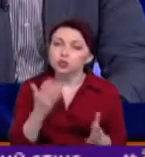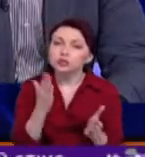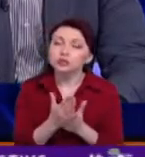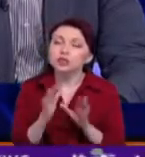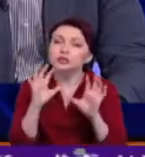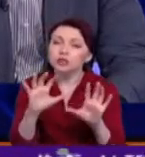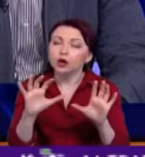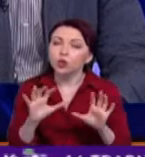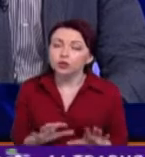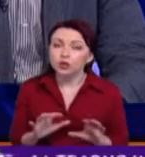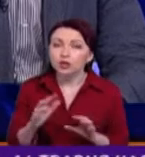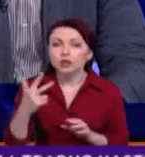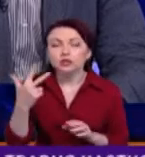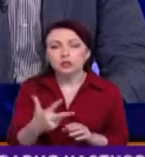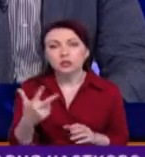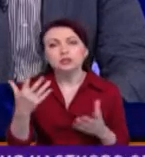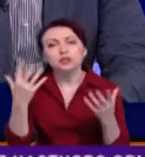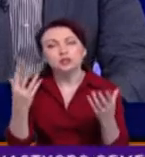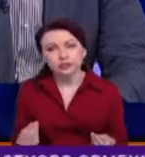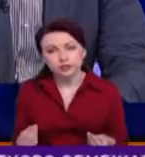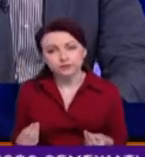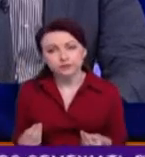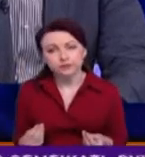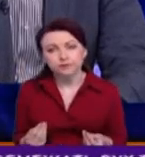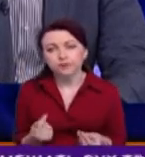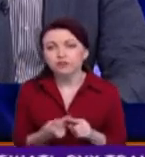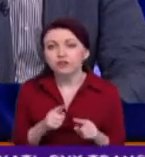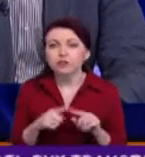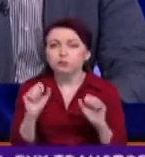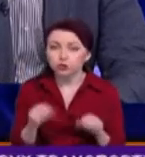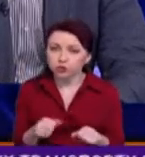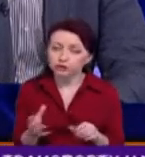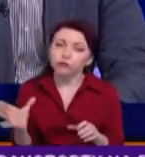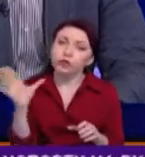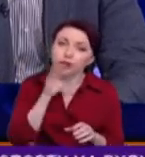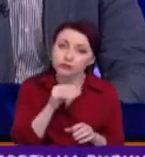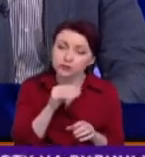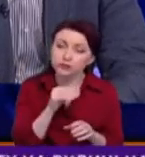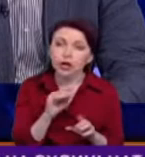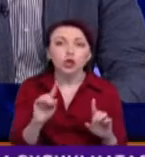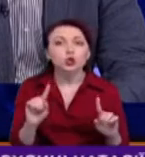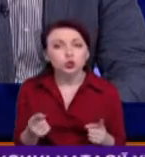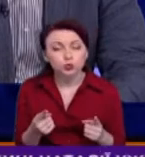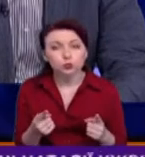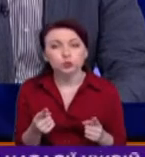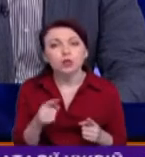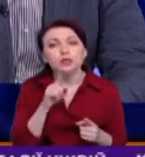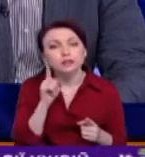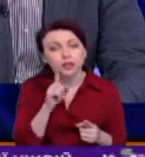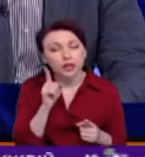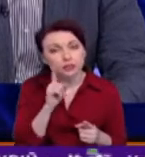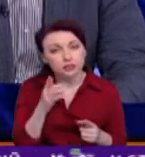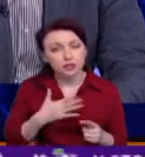закон 30 днів, в який можливо вкластись, і чому пан Зеленський,